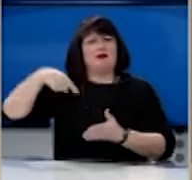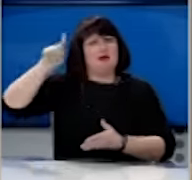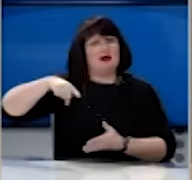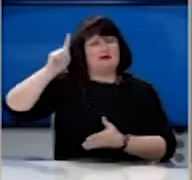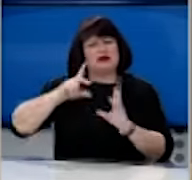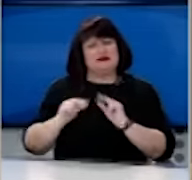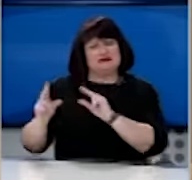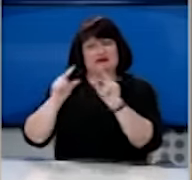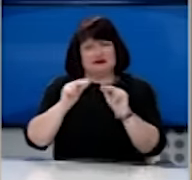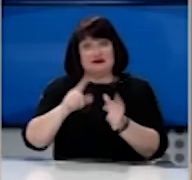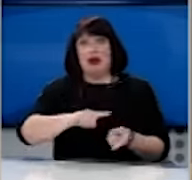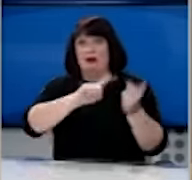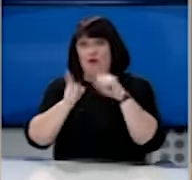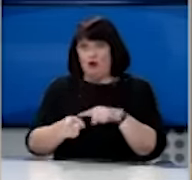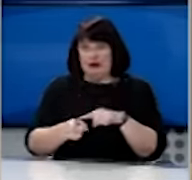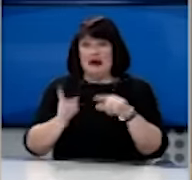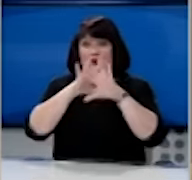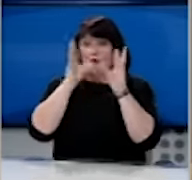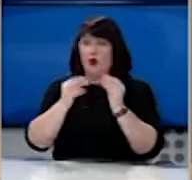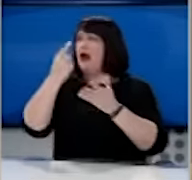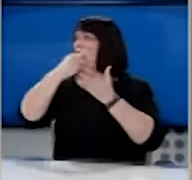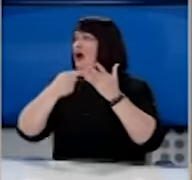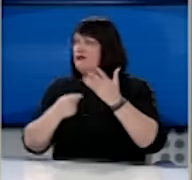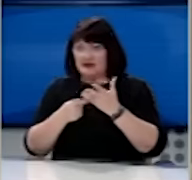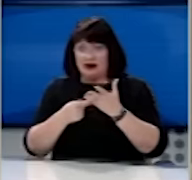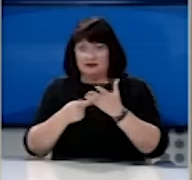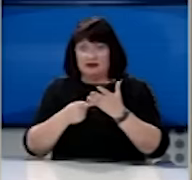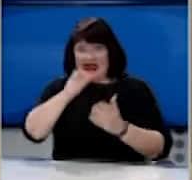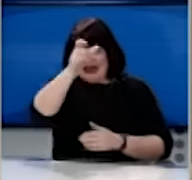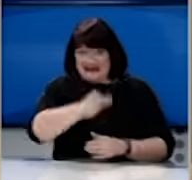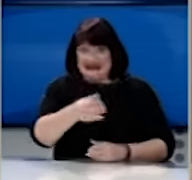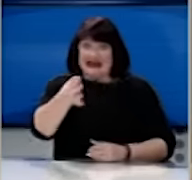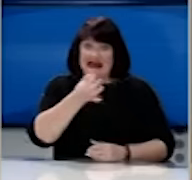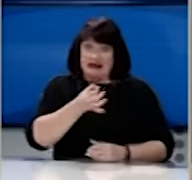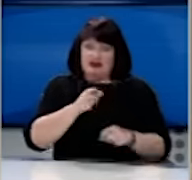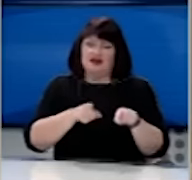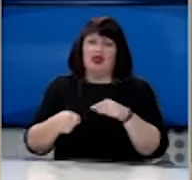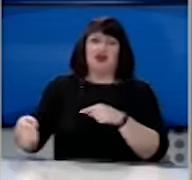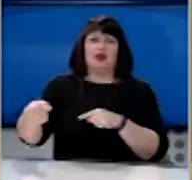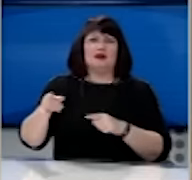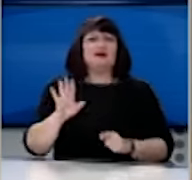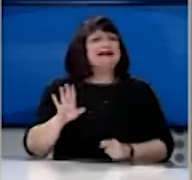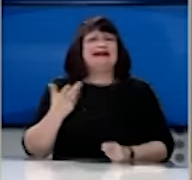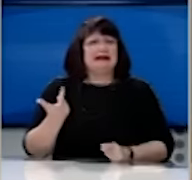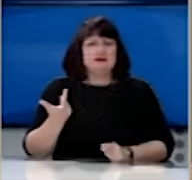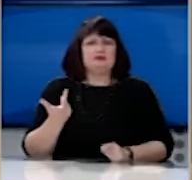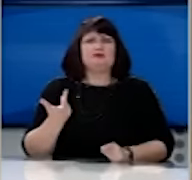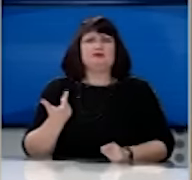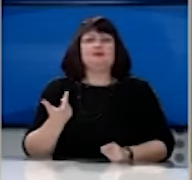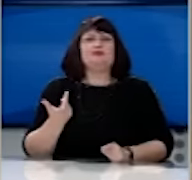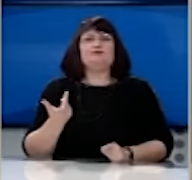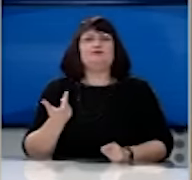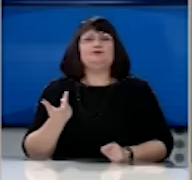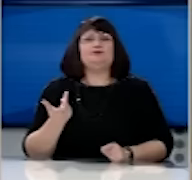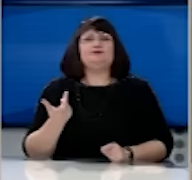μέρες. Αντίθετα, όλα τα παραπάνω γεγονότα που εσείς βαφτίζετε παρεκκλήσεις βρίσκονται μέσα